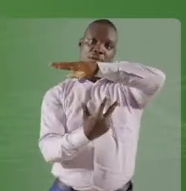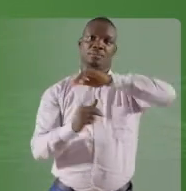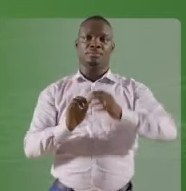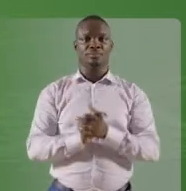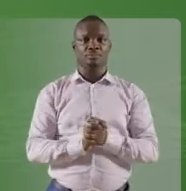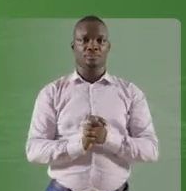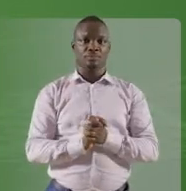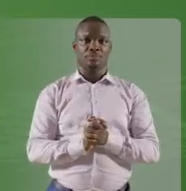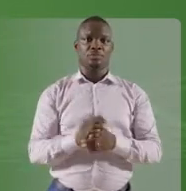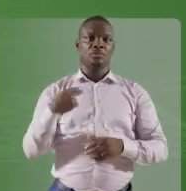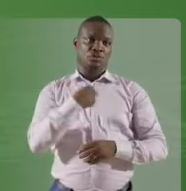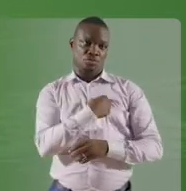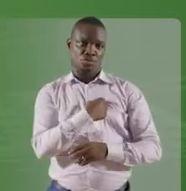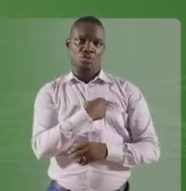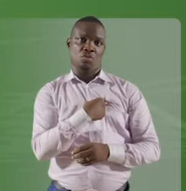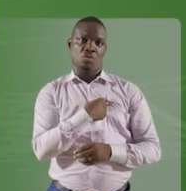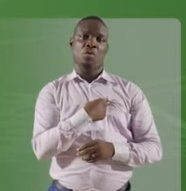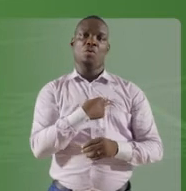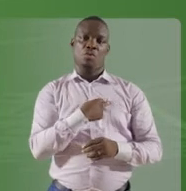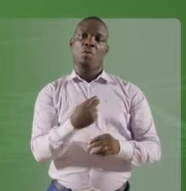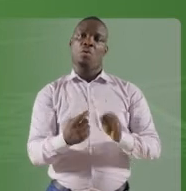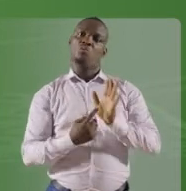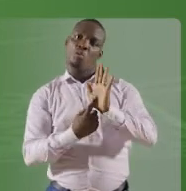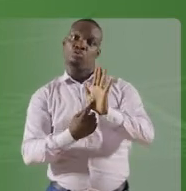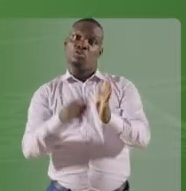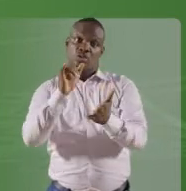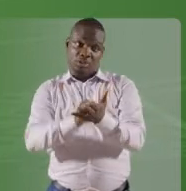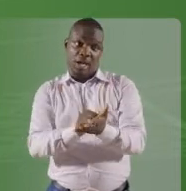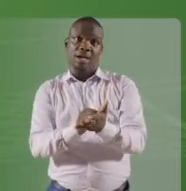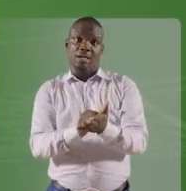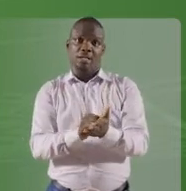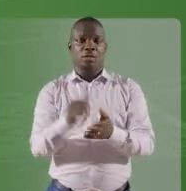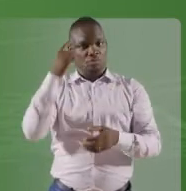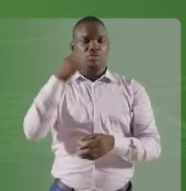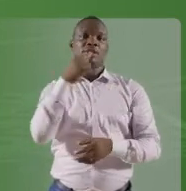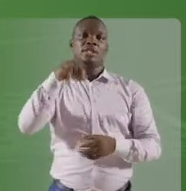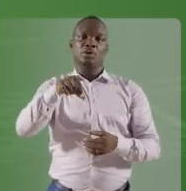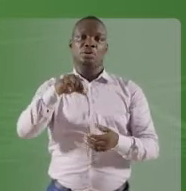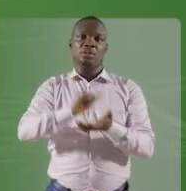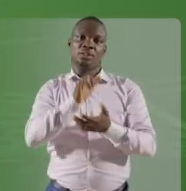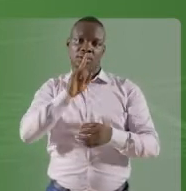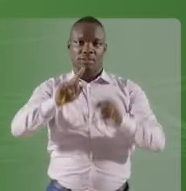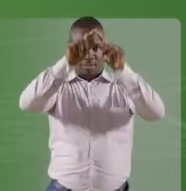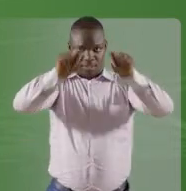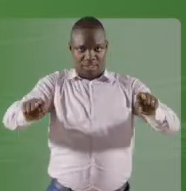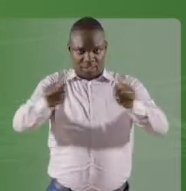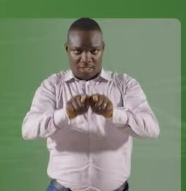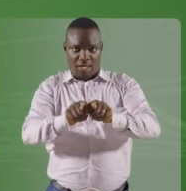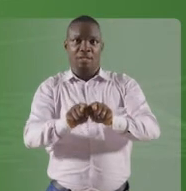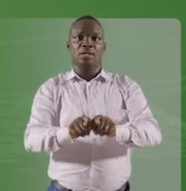En fait, nous prenons cette caractérisation. Il s'agit d'un triangle isocèle qui a un angle de pi sur 3.